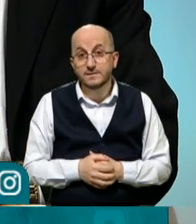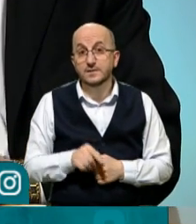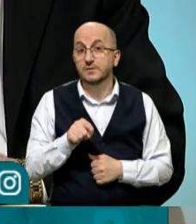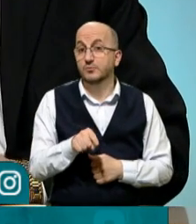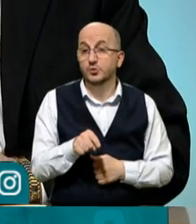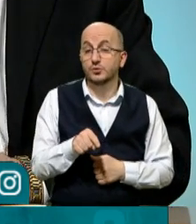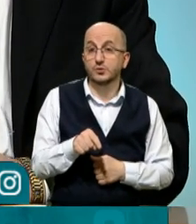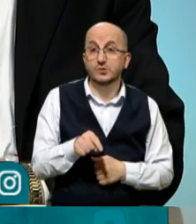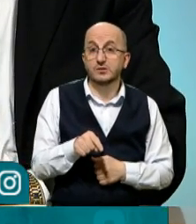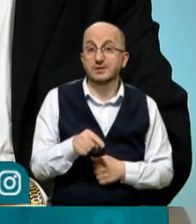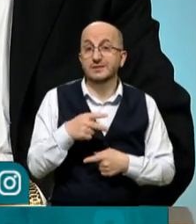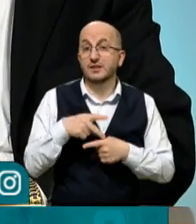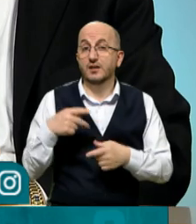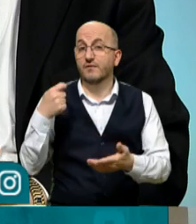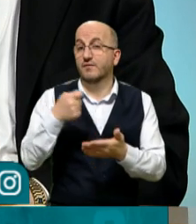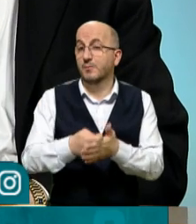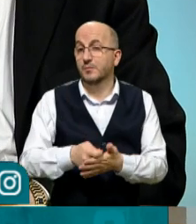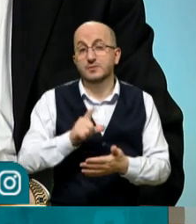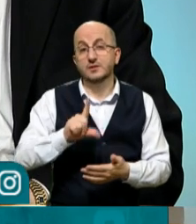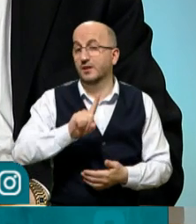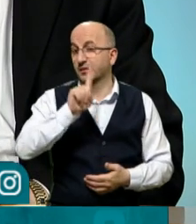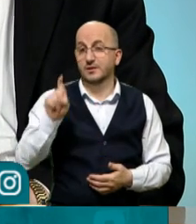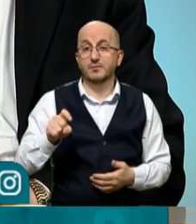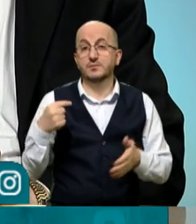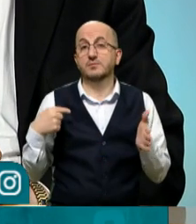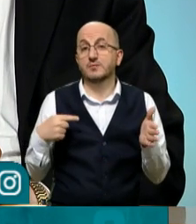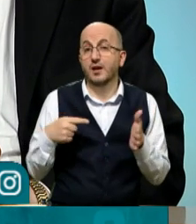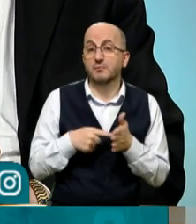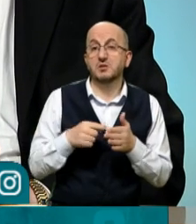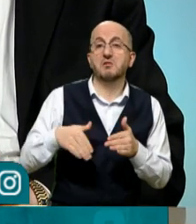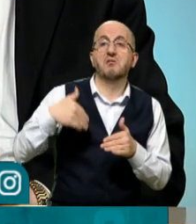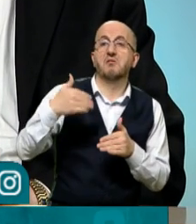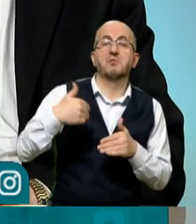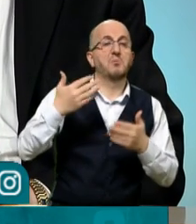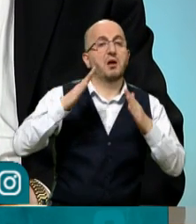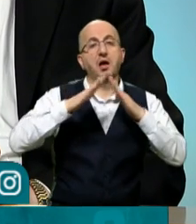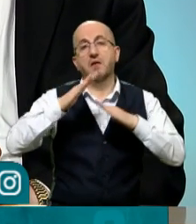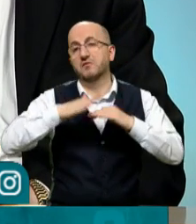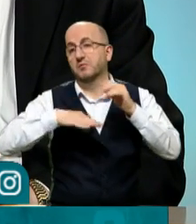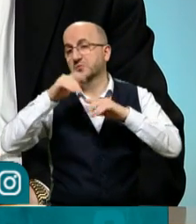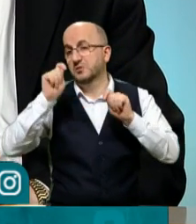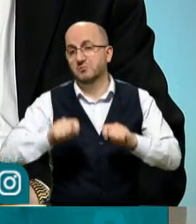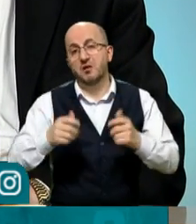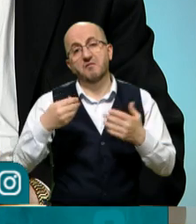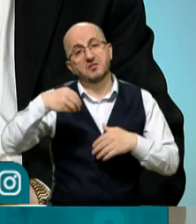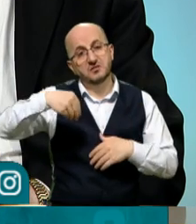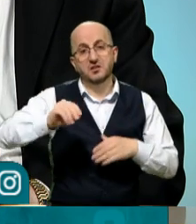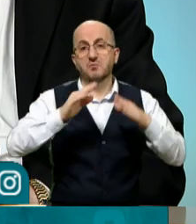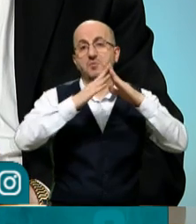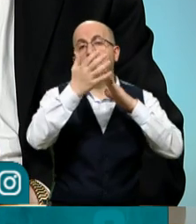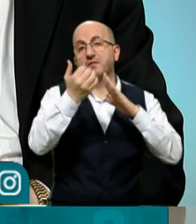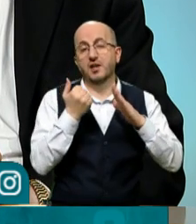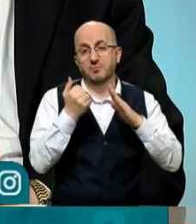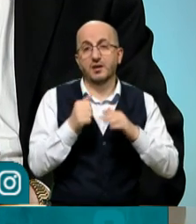Buna şimdi zekatını vermemiz gerekir mi? Bizim amacımız ileride buraya ya ev yaptırmak ya da satıp bir ev almak. Şu